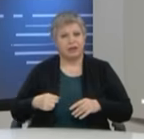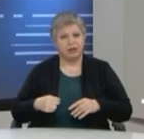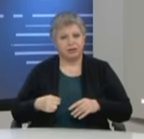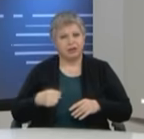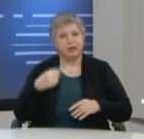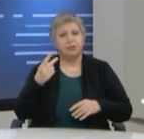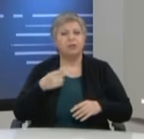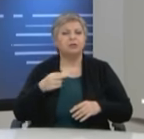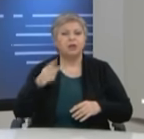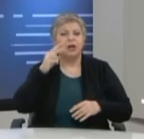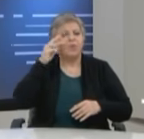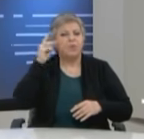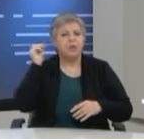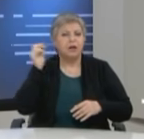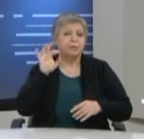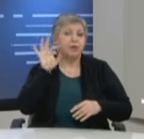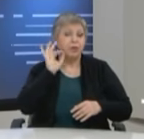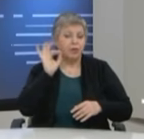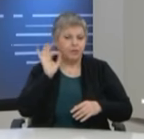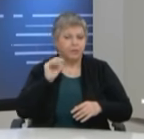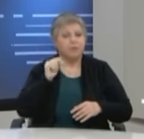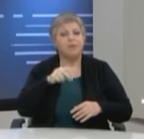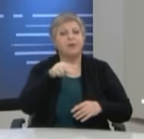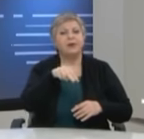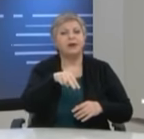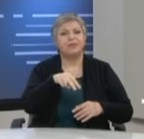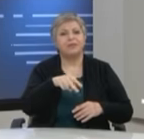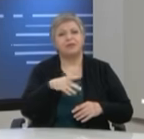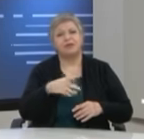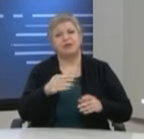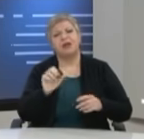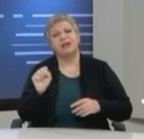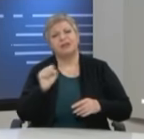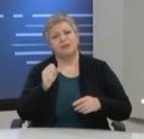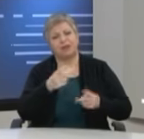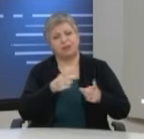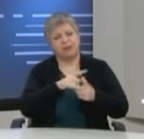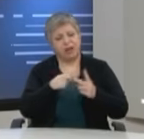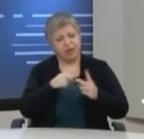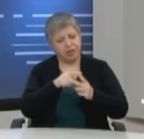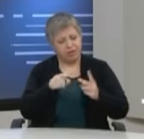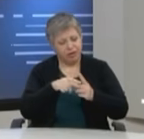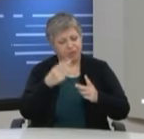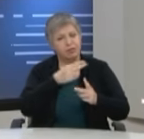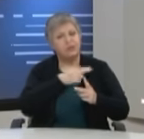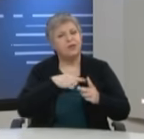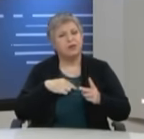κύριου Γκλαβίνη και του κύριου Ιωάννη Στεφανάδη. Διαβάζω εγώ το άρθρο τους. Έχει σημασία, ακούστε